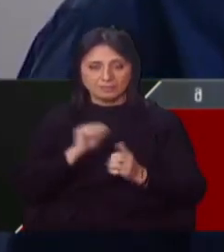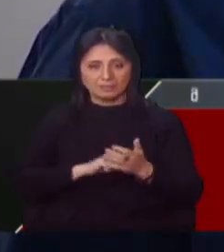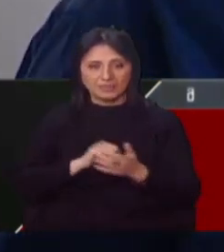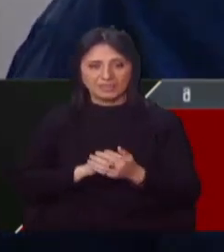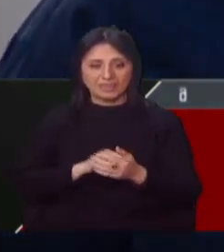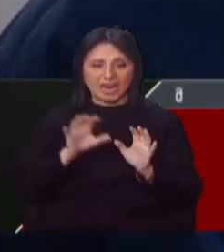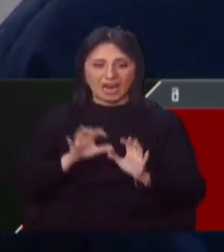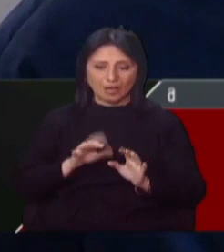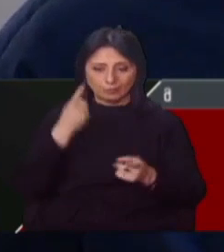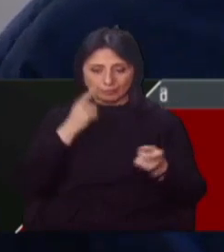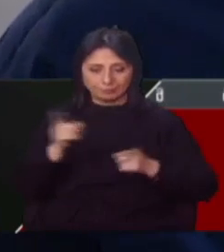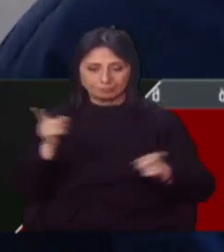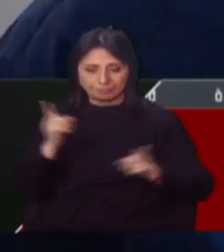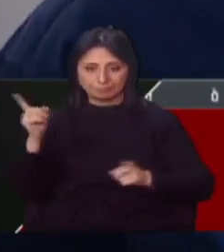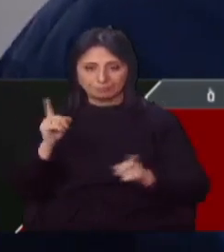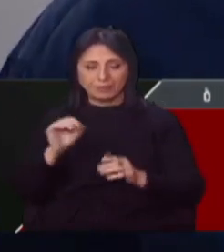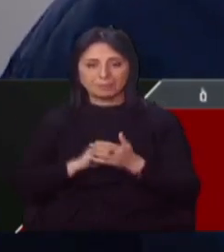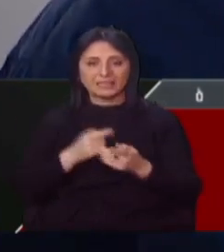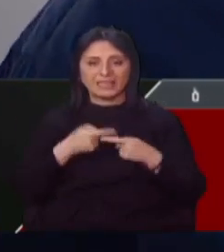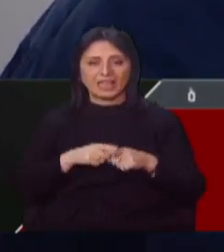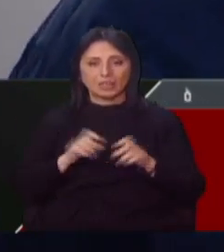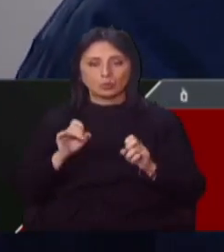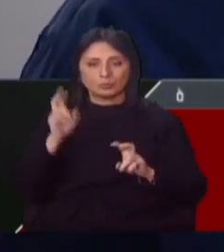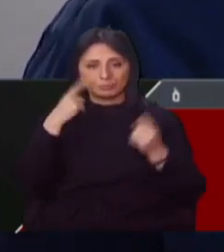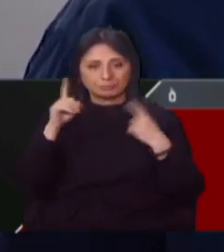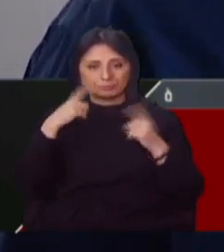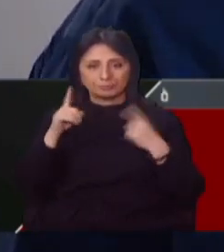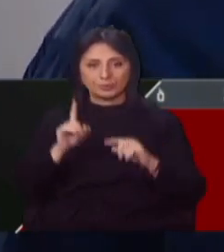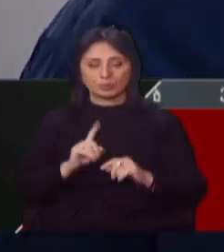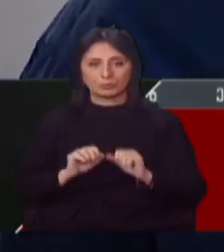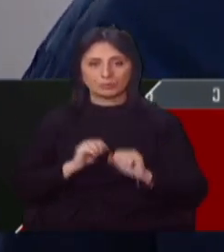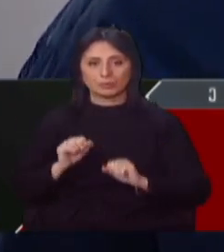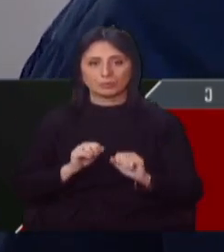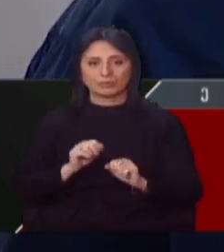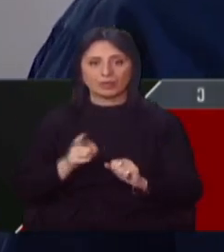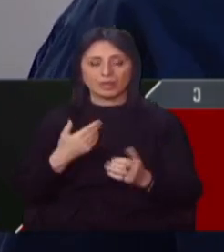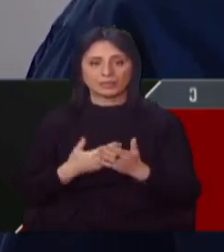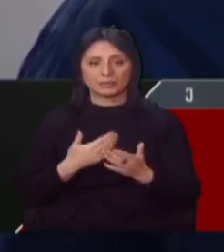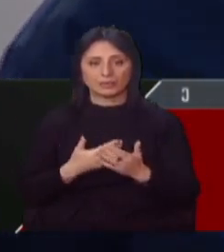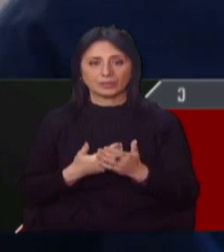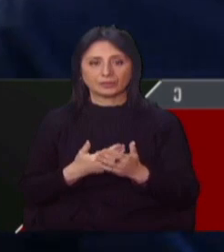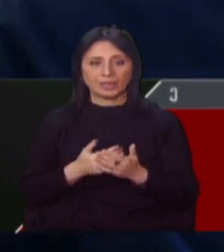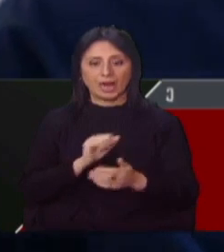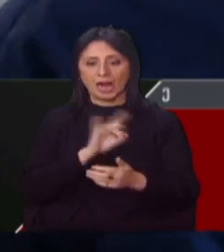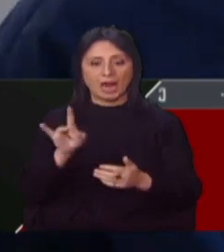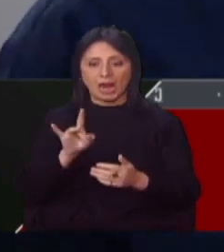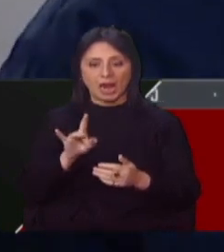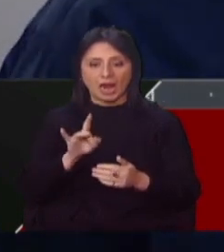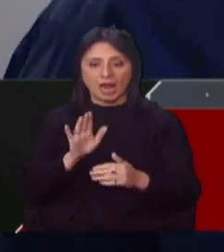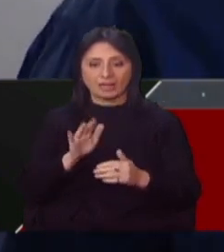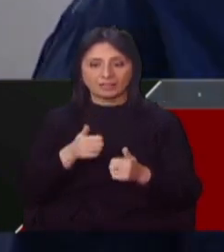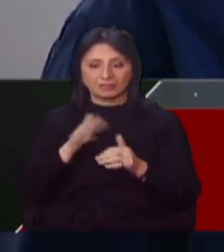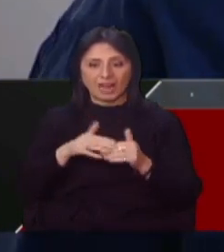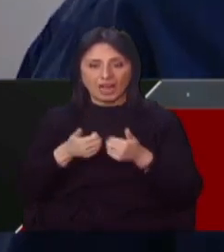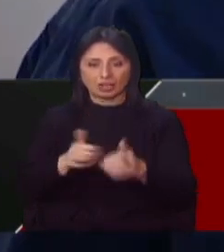მიზეზით საკანონმდებლო თუ სხვა ტექნიკური მიზეზებით ცდილობს რომ რაღაცა მაგრამ ასე ვთქვათ, არ შეუწყოს